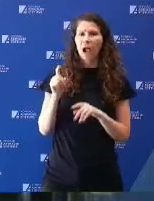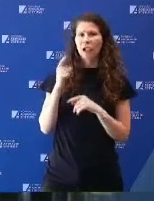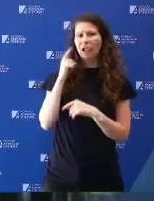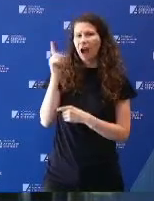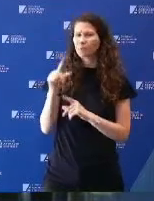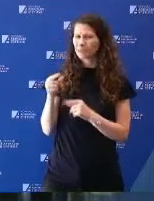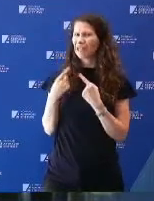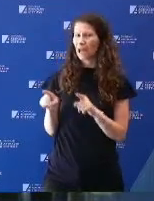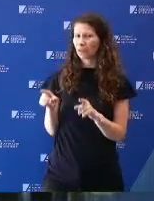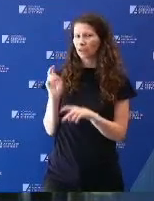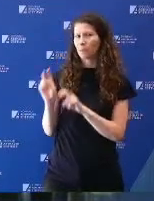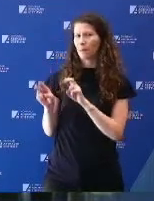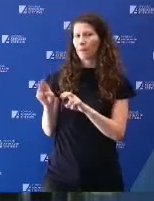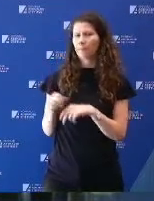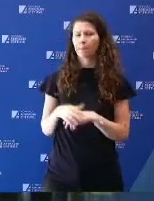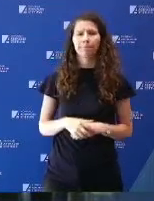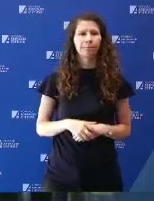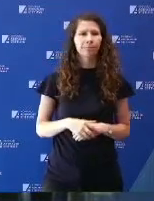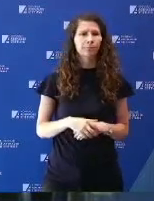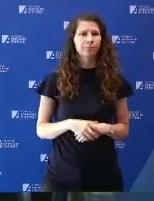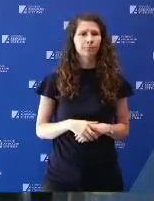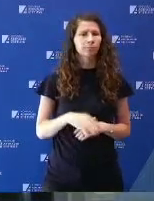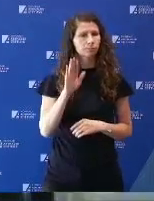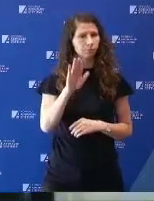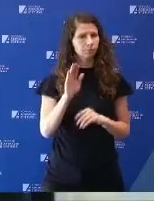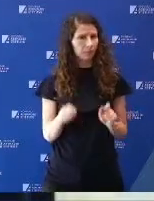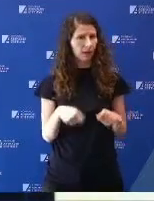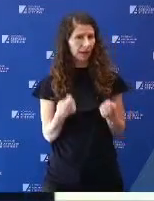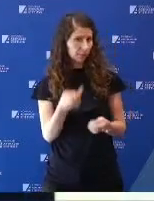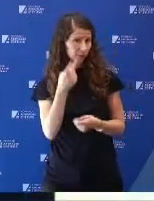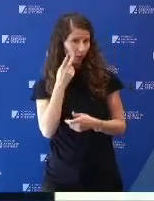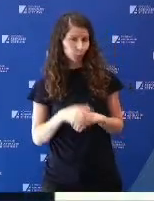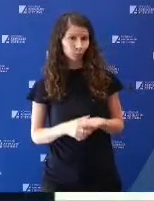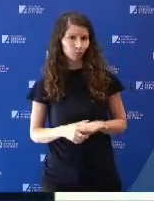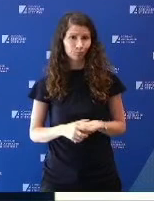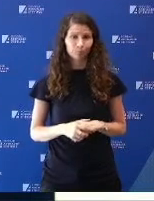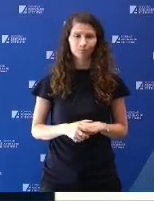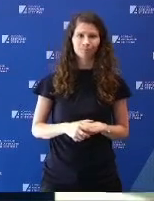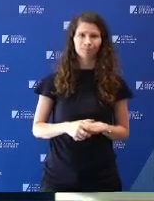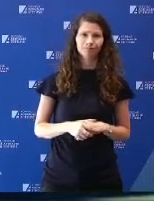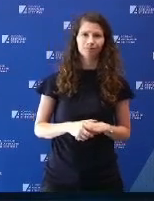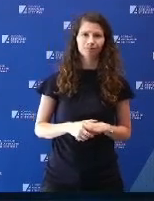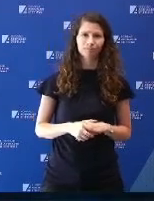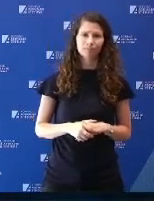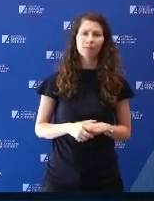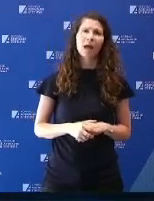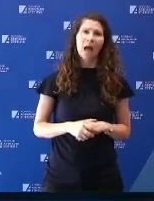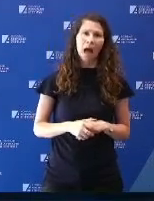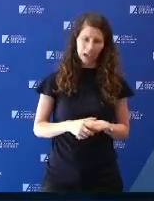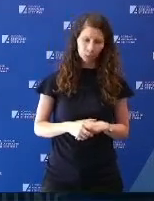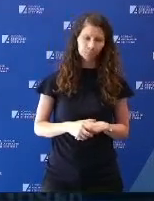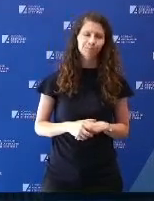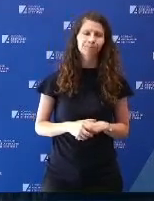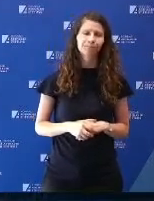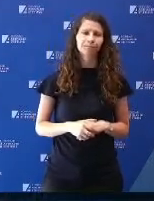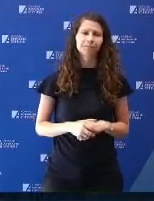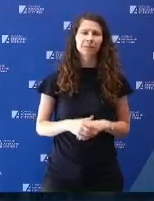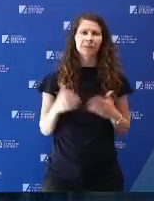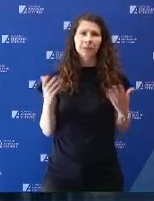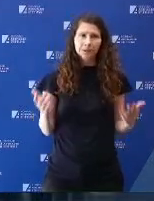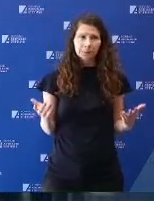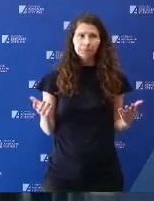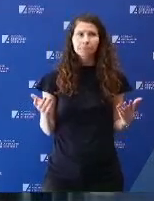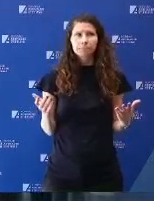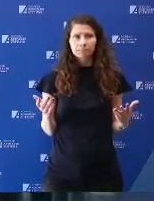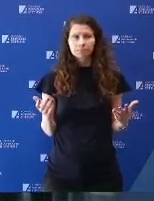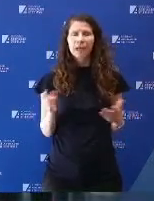aufgestellt. Wie sieht da bei Ihnen die Bilanz aus? Also ich fange mal an damit, dass ich erstmal überrascht war, wie